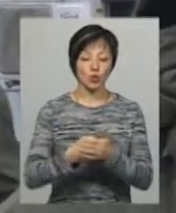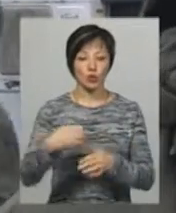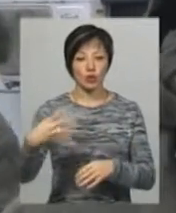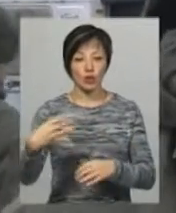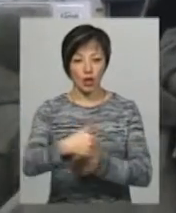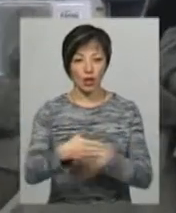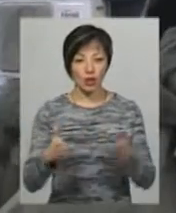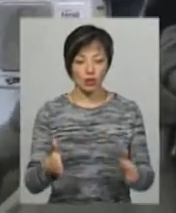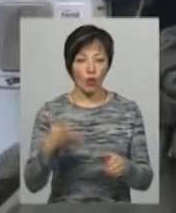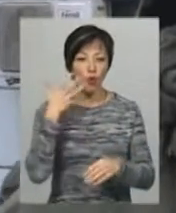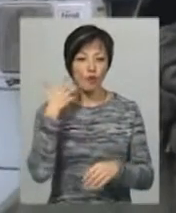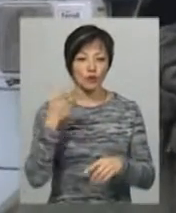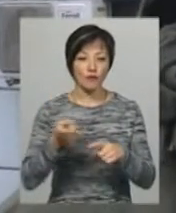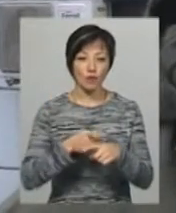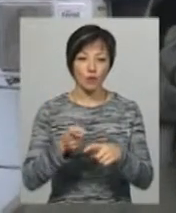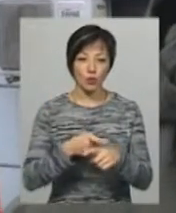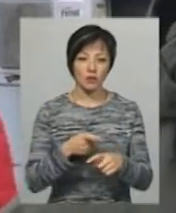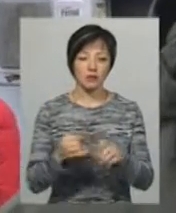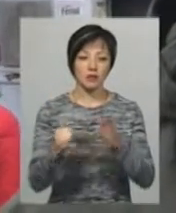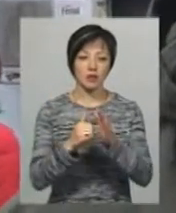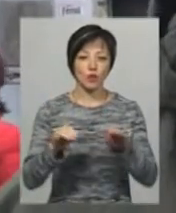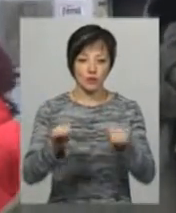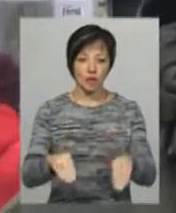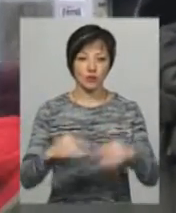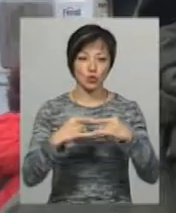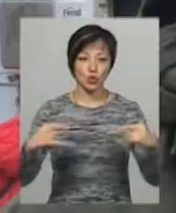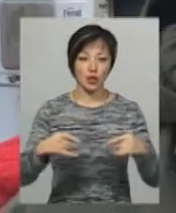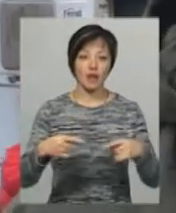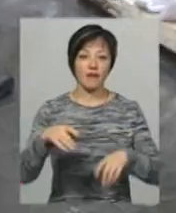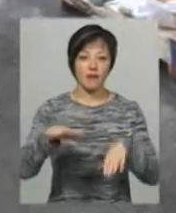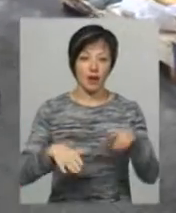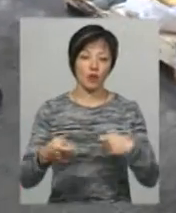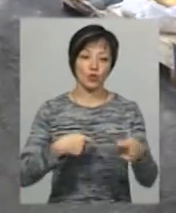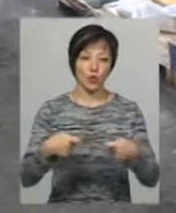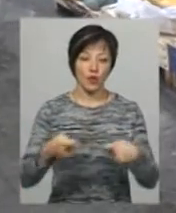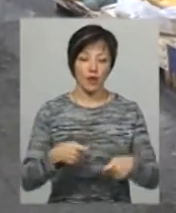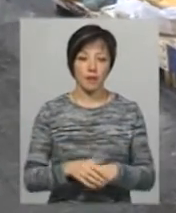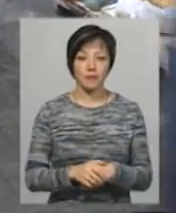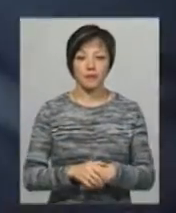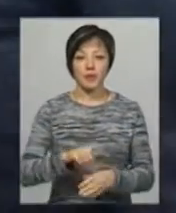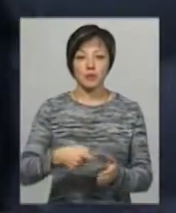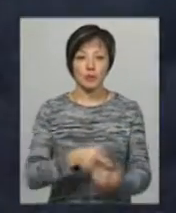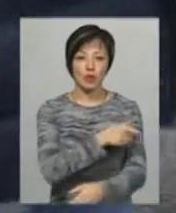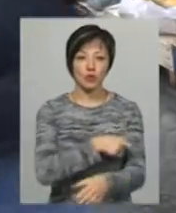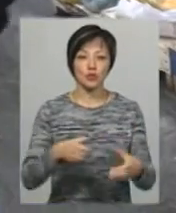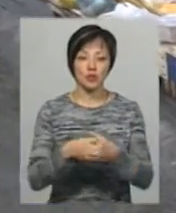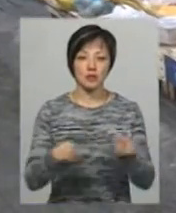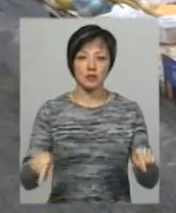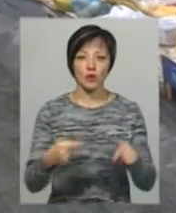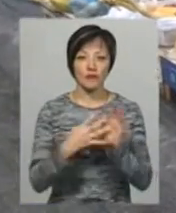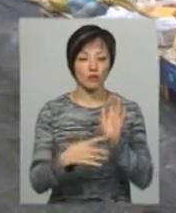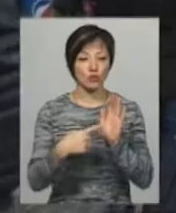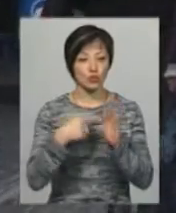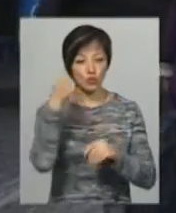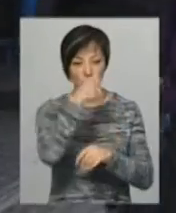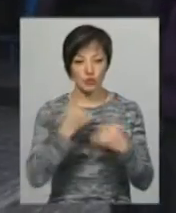ящиків овочів та фруктів, ставили столи, ваги і торгували. Муніципальна дружина створена у 1996